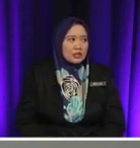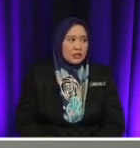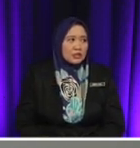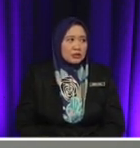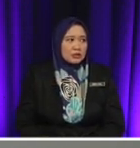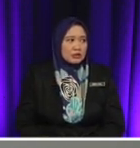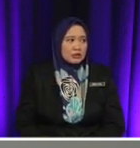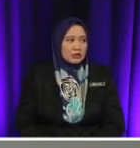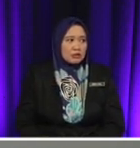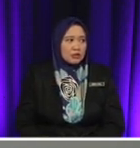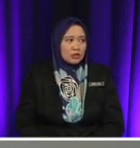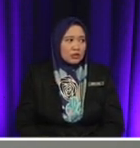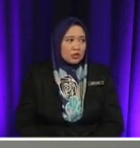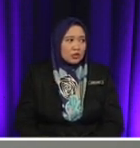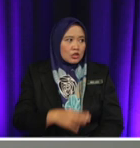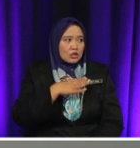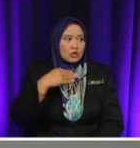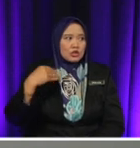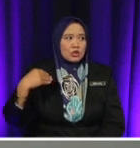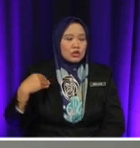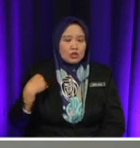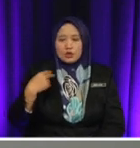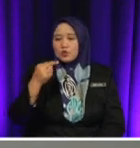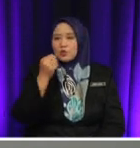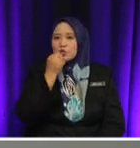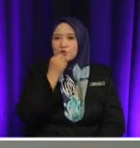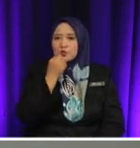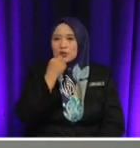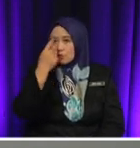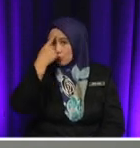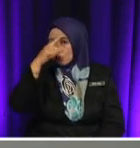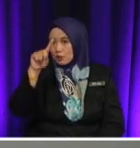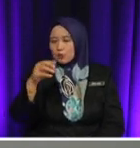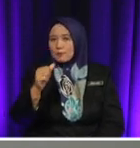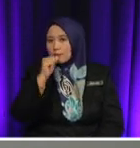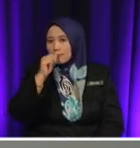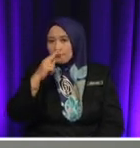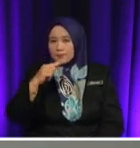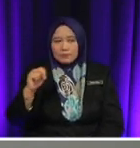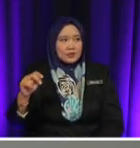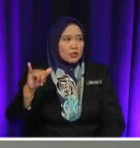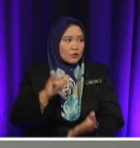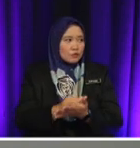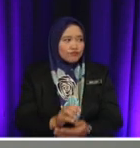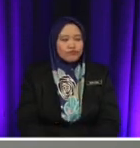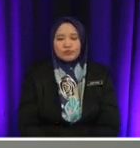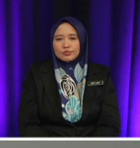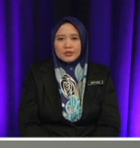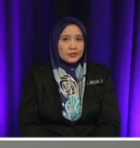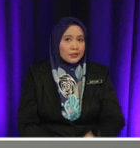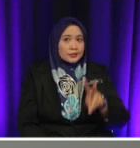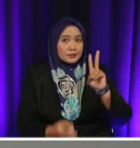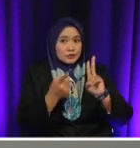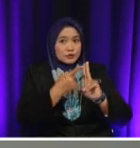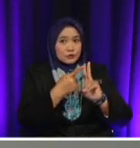kita tahu ini yang difokuskan di dalam soalan tersebut Oke kita pergi kepada langkah yang kedua okey